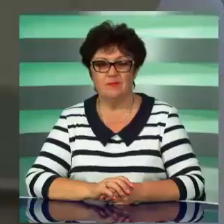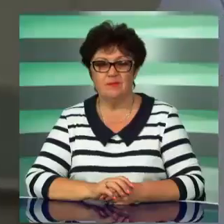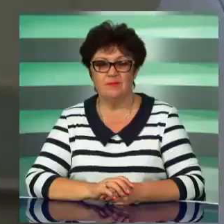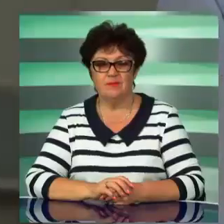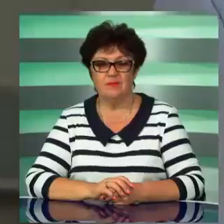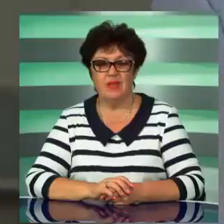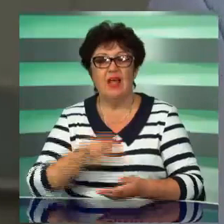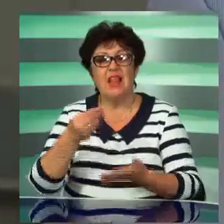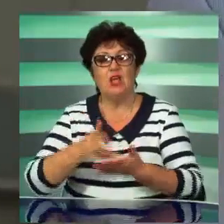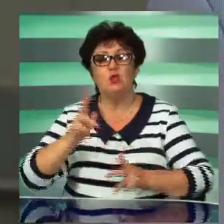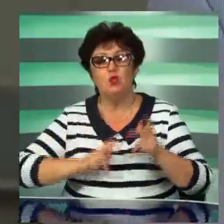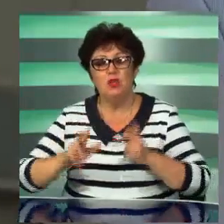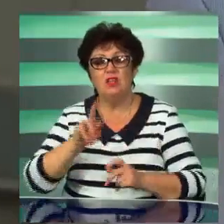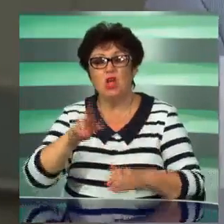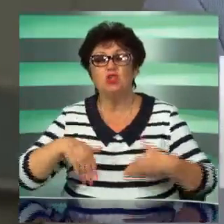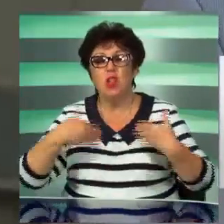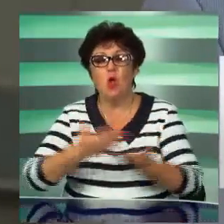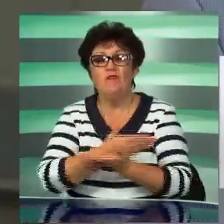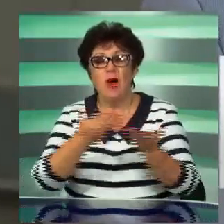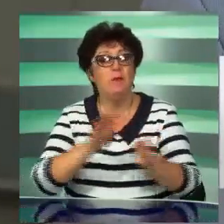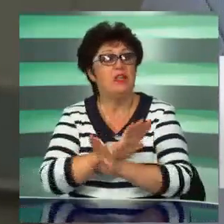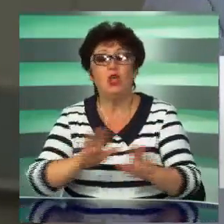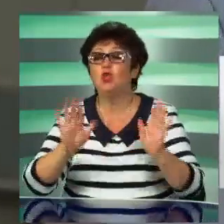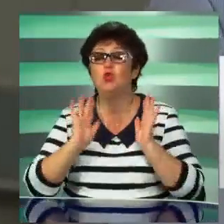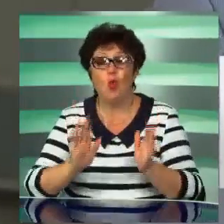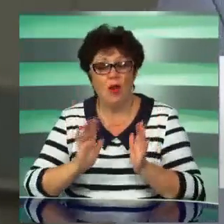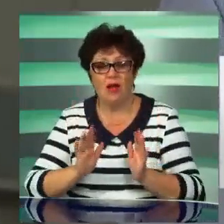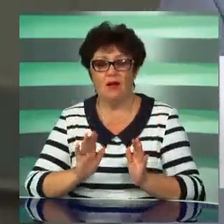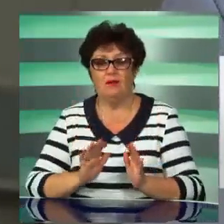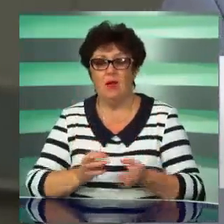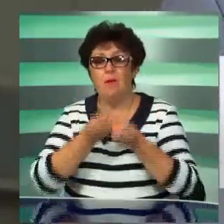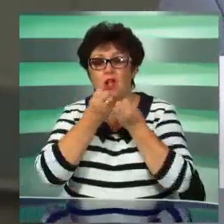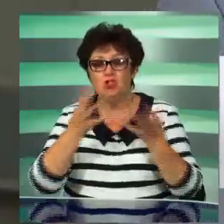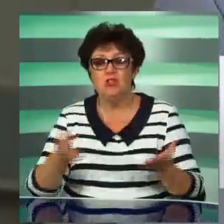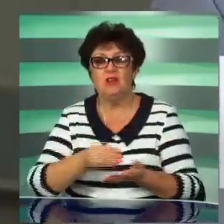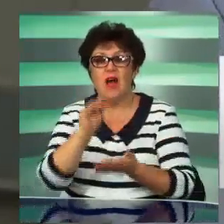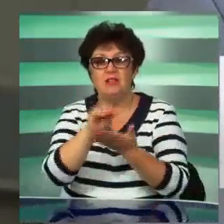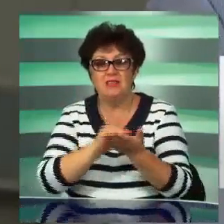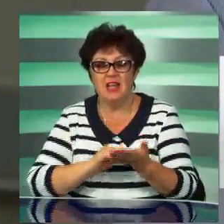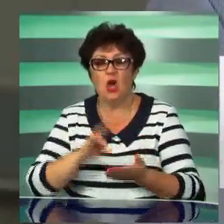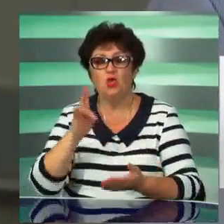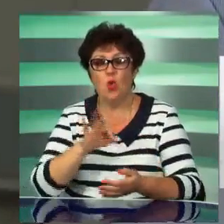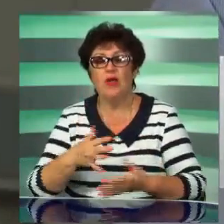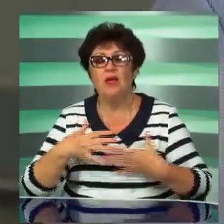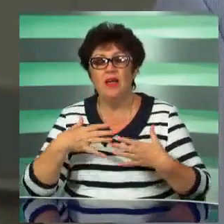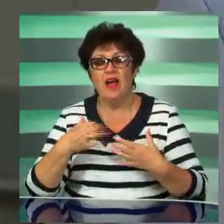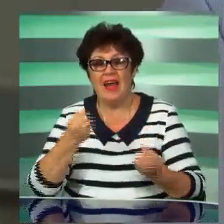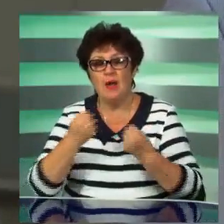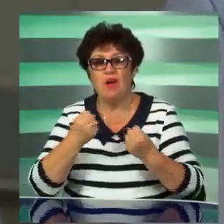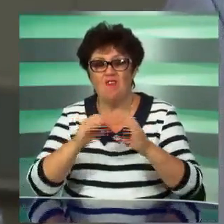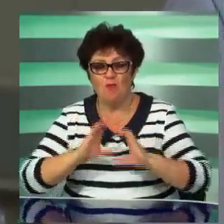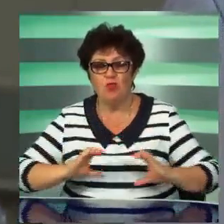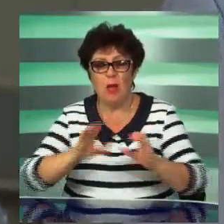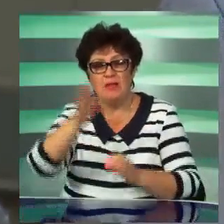Дорогие студенты, я желаю вам не только положительных оценок, но и крепкого фундамента